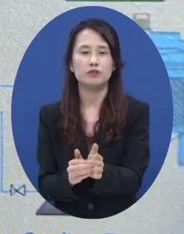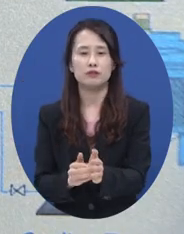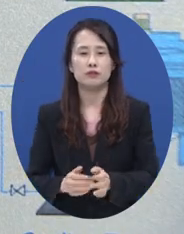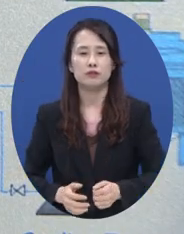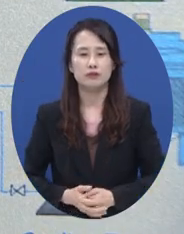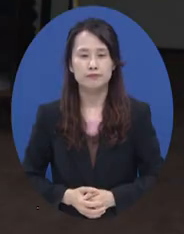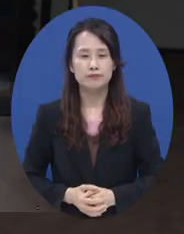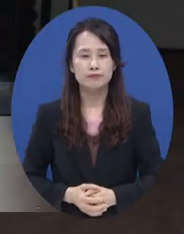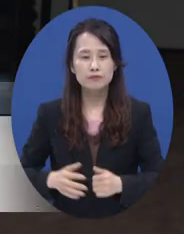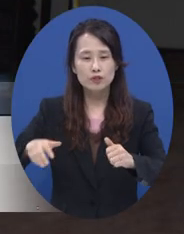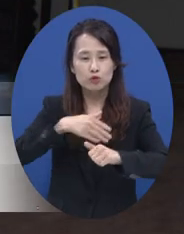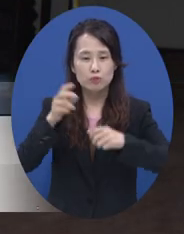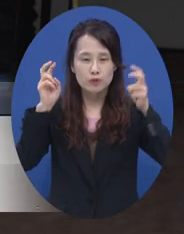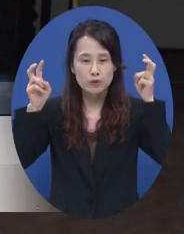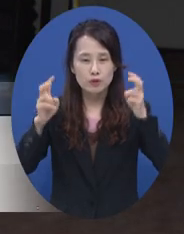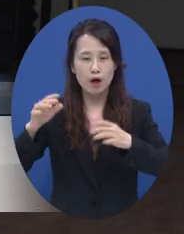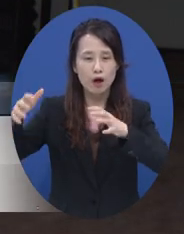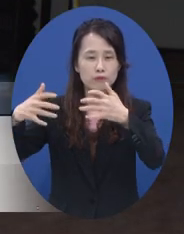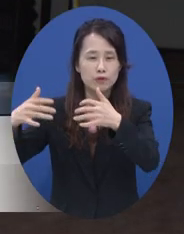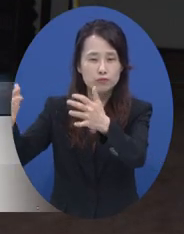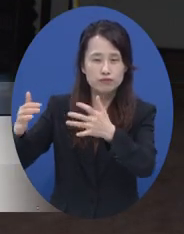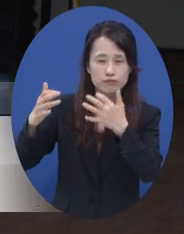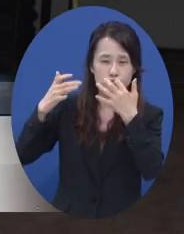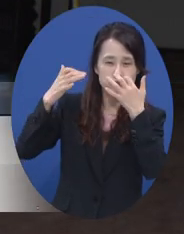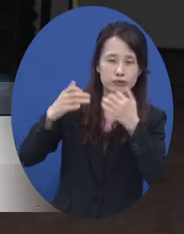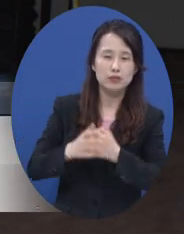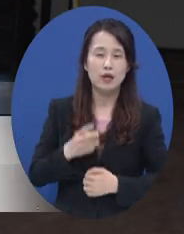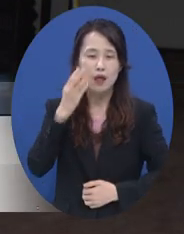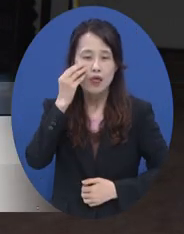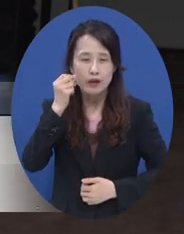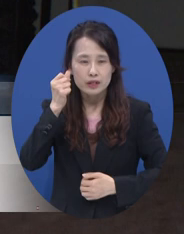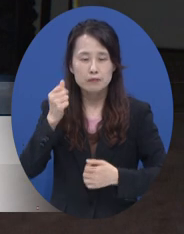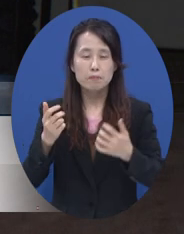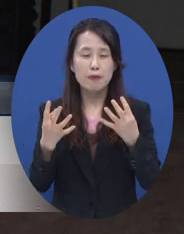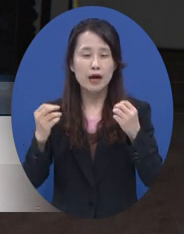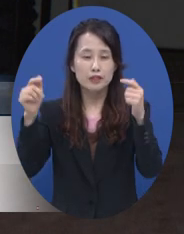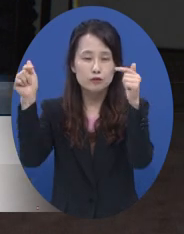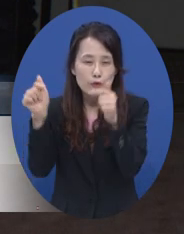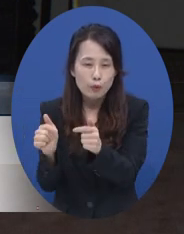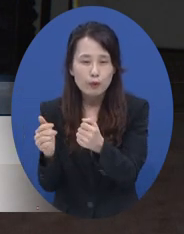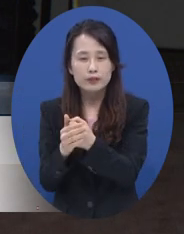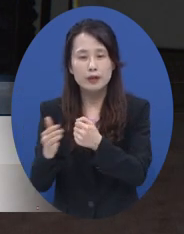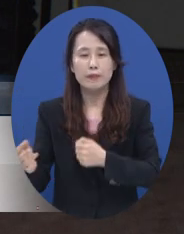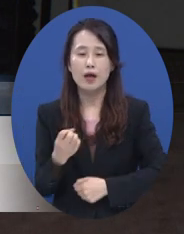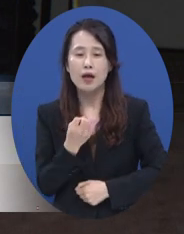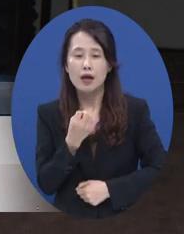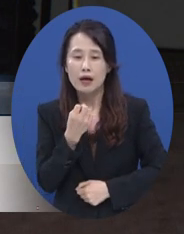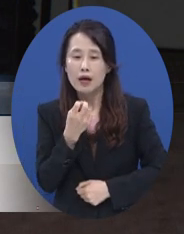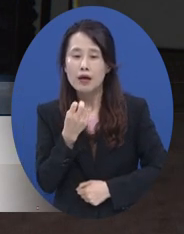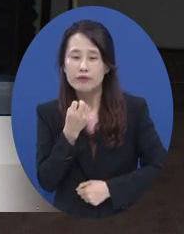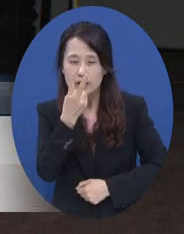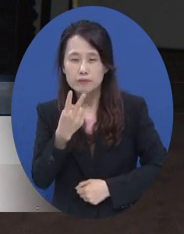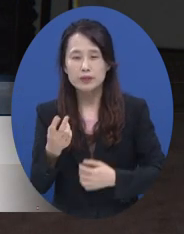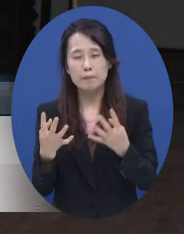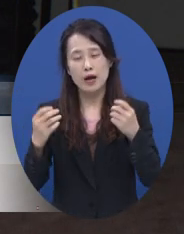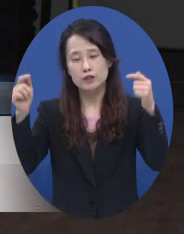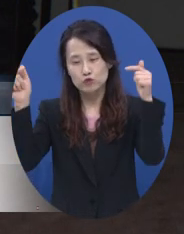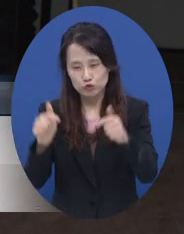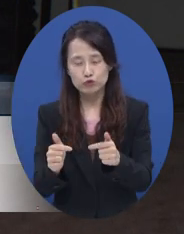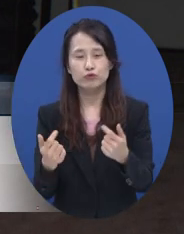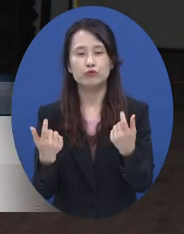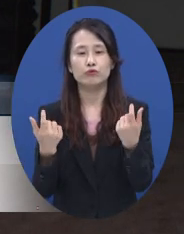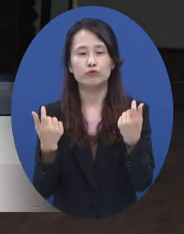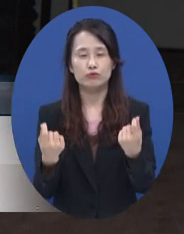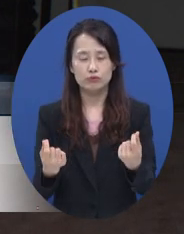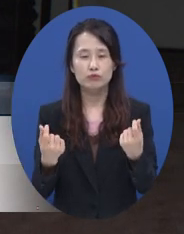셈입니다. 주변의 공장들에서도 이렇게 바람이 불면 날려오는데 실질적으로 그 기름 성분이 많이 이제